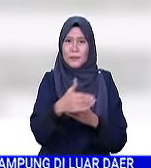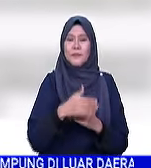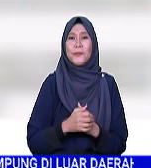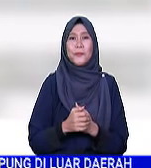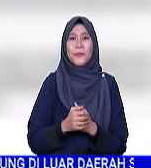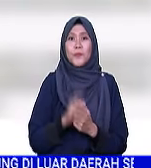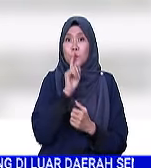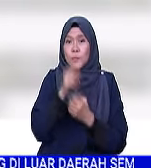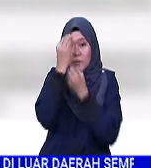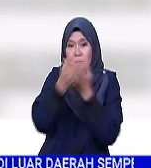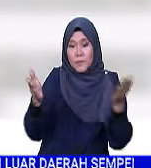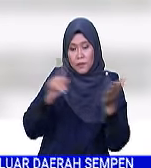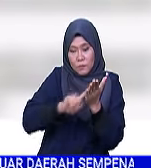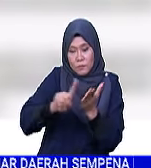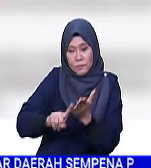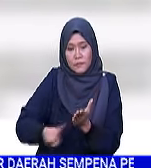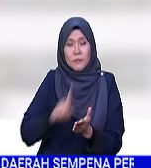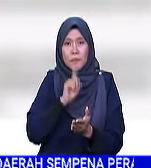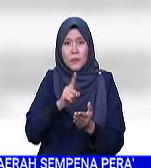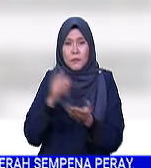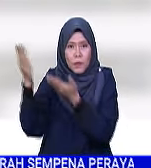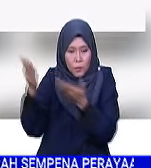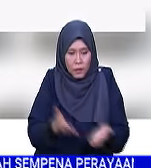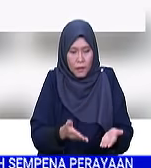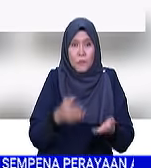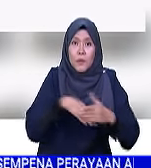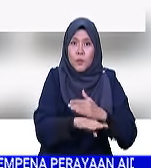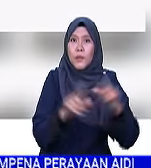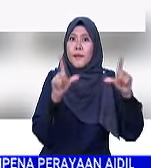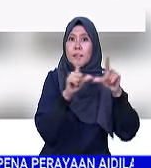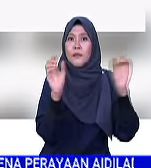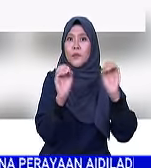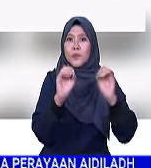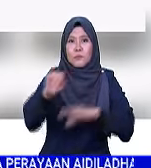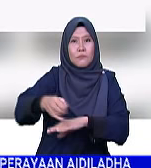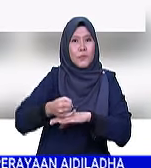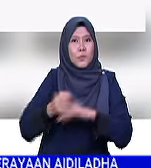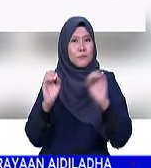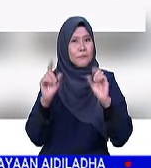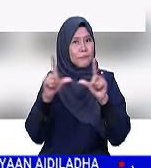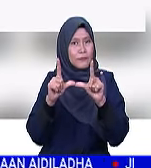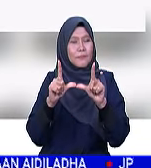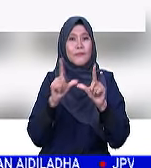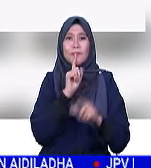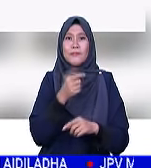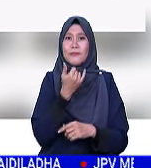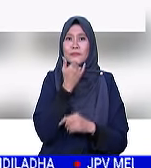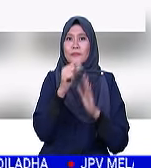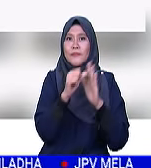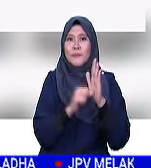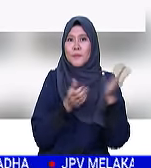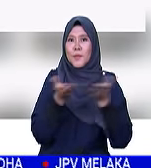kenyataannya memaklumkan pemeriksaan mendapati ia dibawa masuk tanpa permit import. Ia merupakan kesalahan mengikut